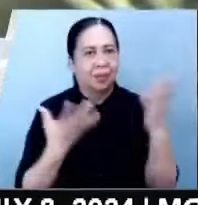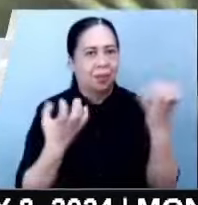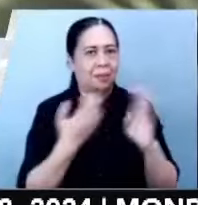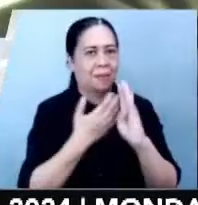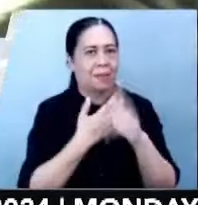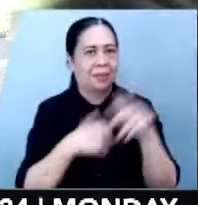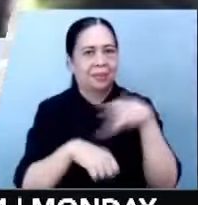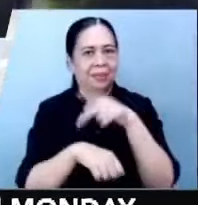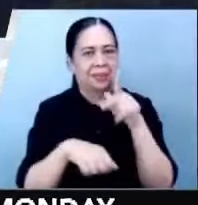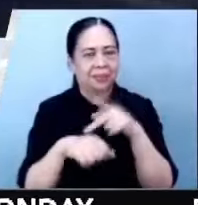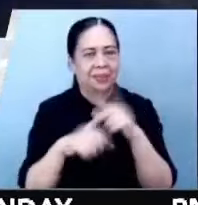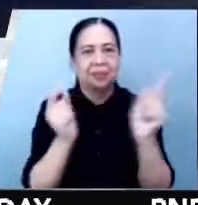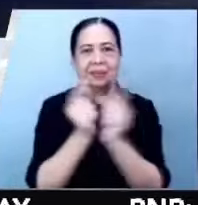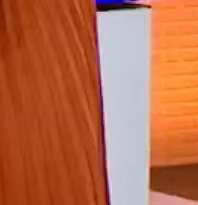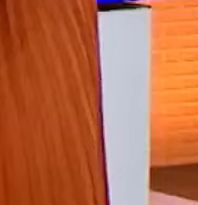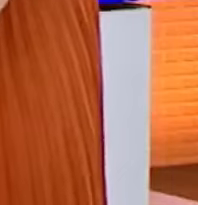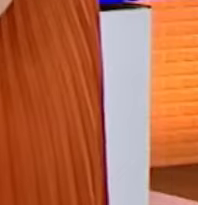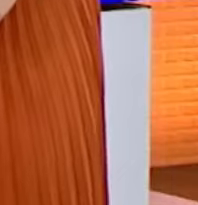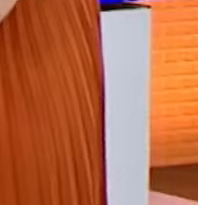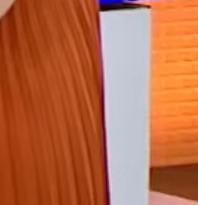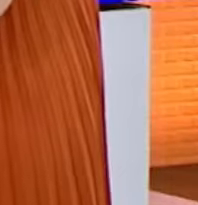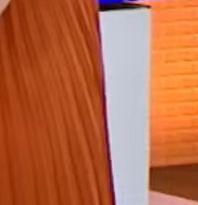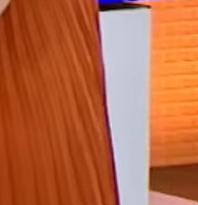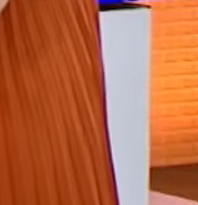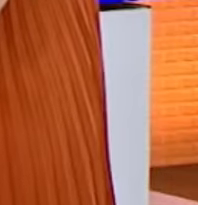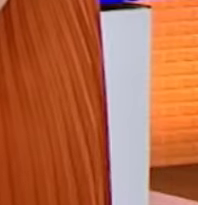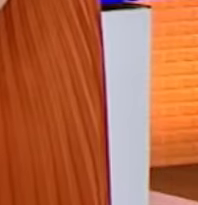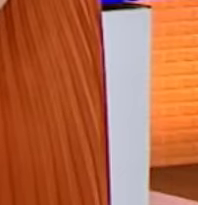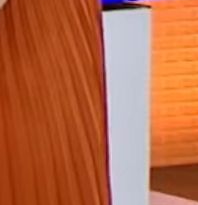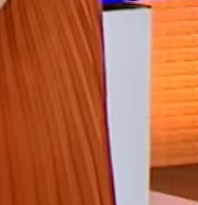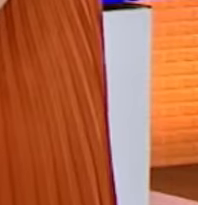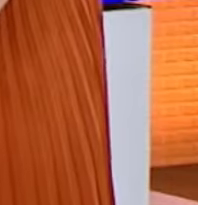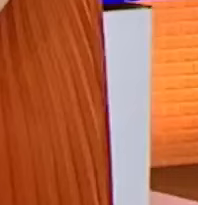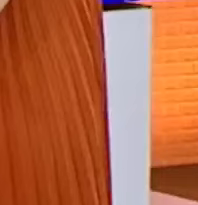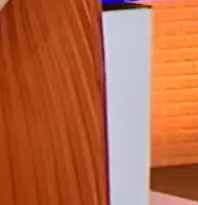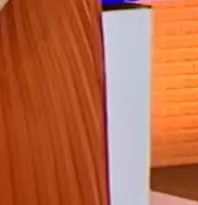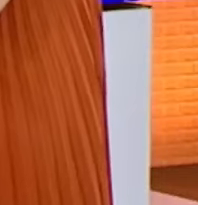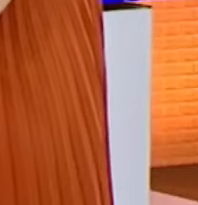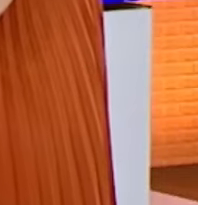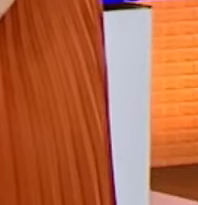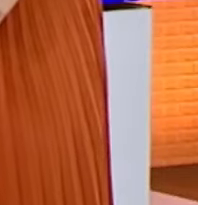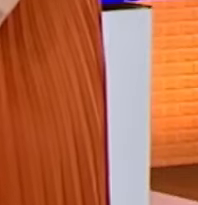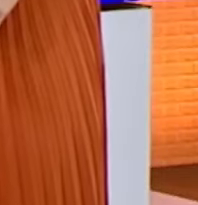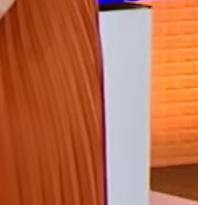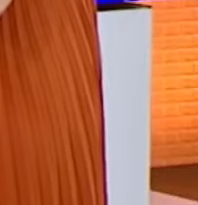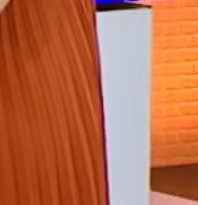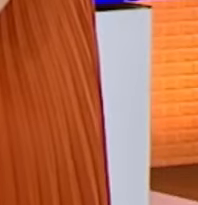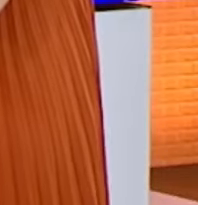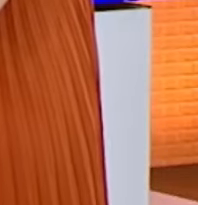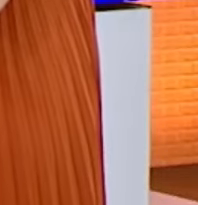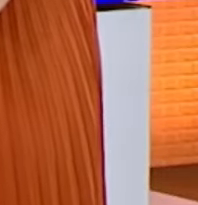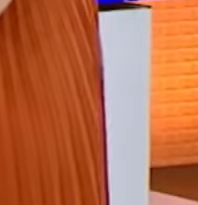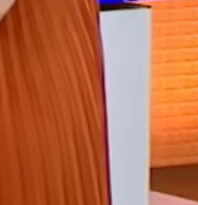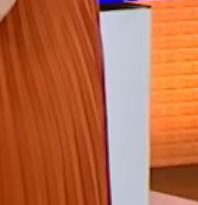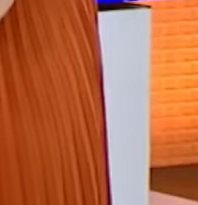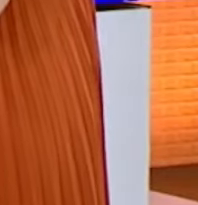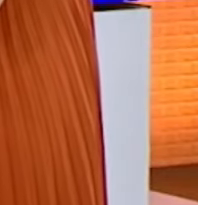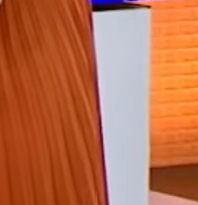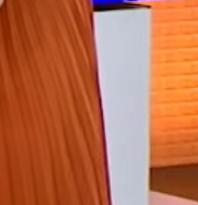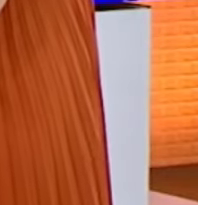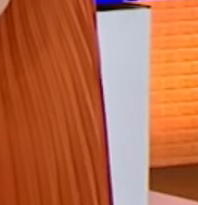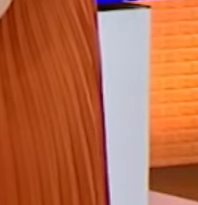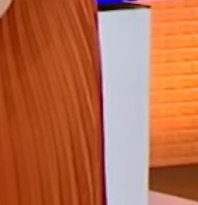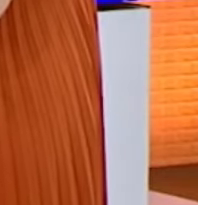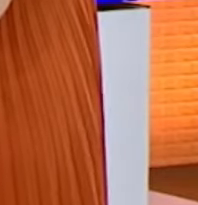ang fellow fans. Mga kapuso, para una ka sa mga balita, mag-subscribe sa GMA Integrated News sa YouTube. Sa mga